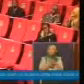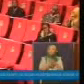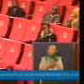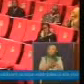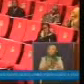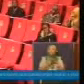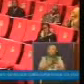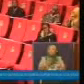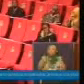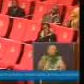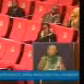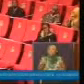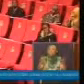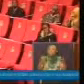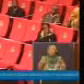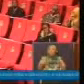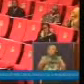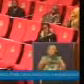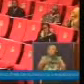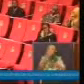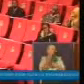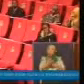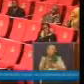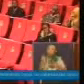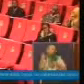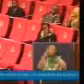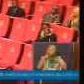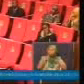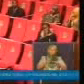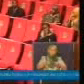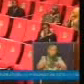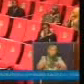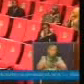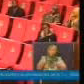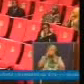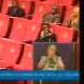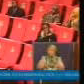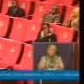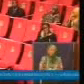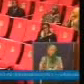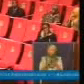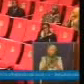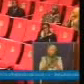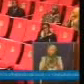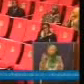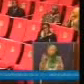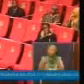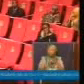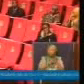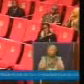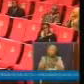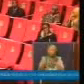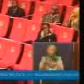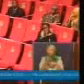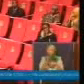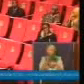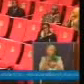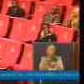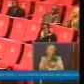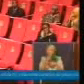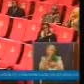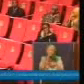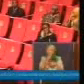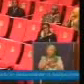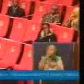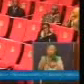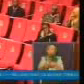kununulia madawa. Kuna watu wanakufa kwa kukosa hata panado. Lakini tunatumia kwenye mchakato huu na watu wanafanya njama kuhakikisha